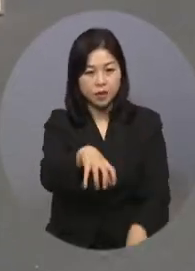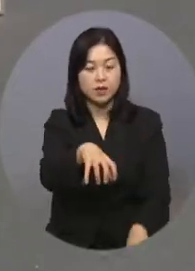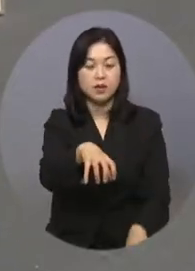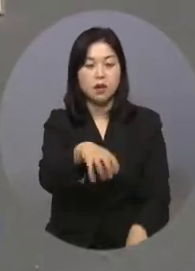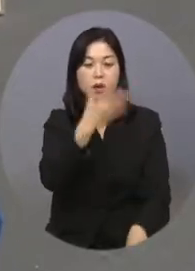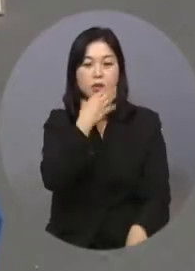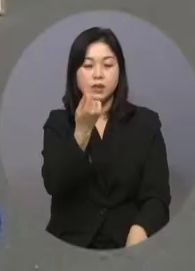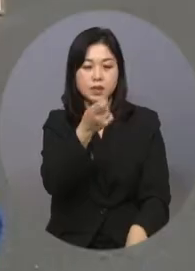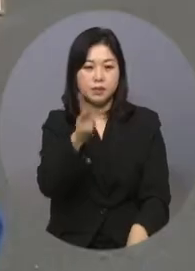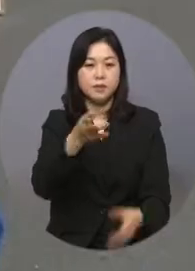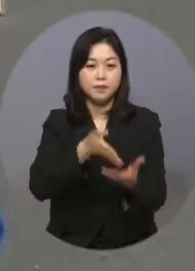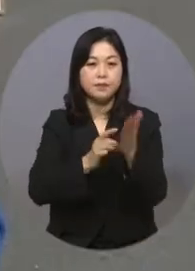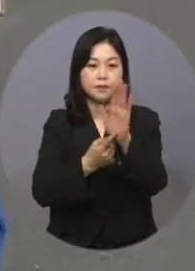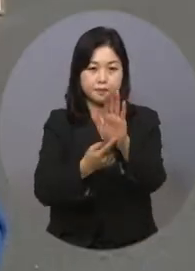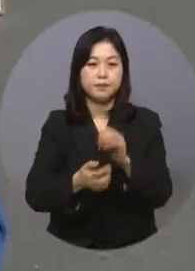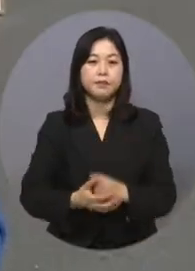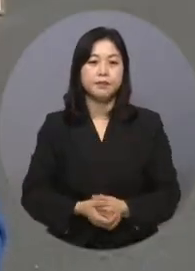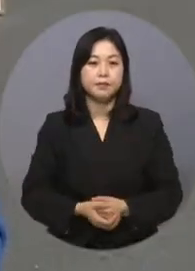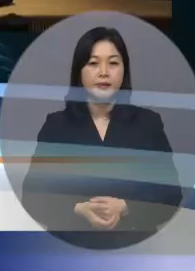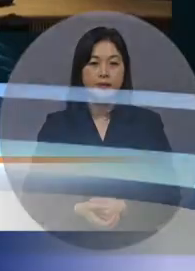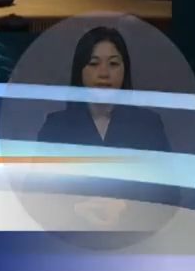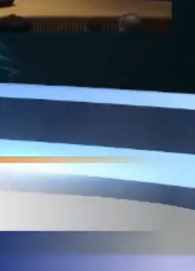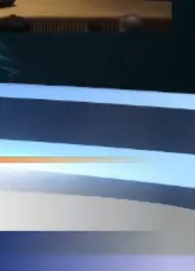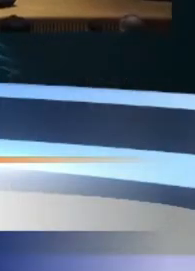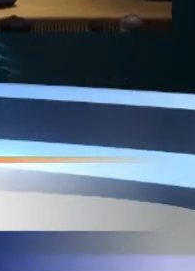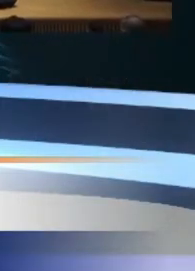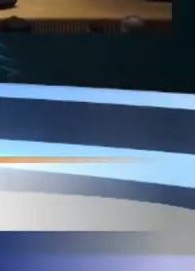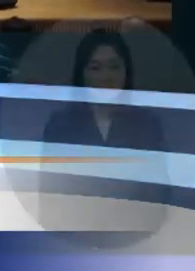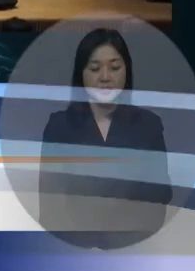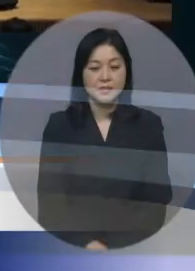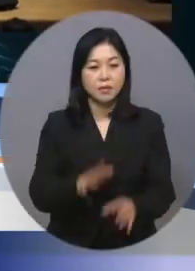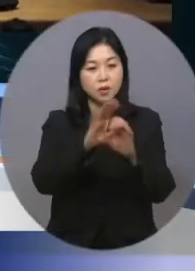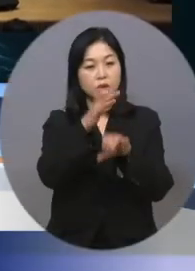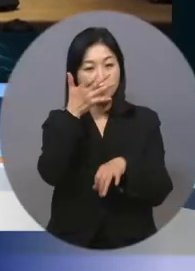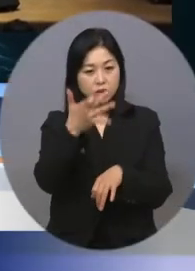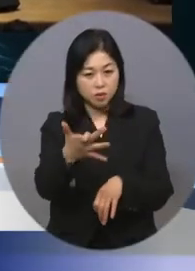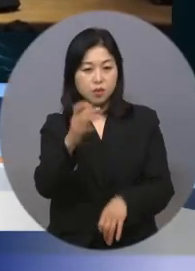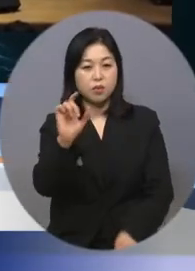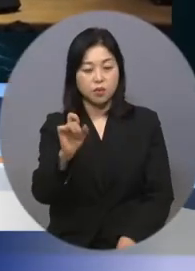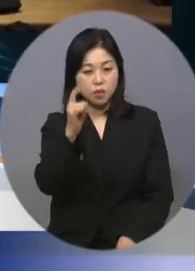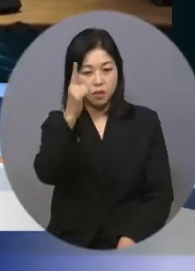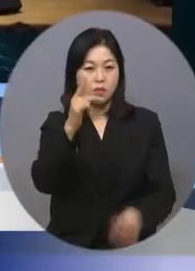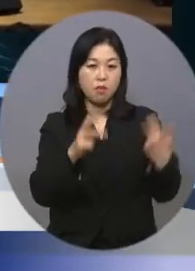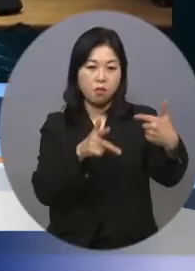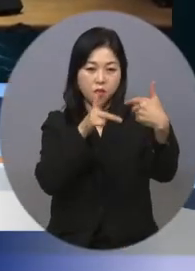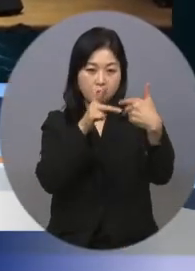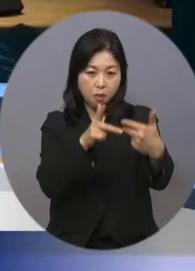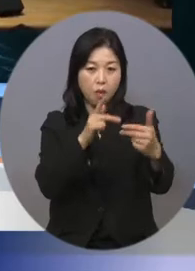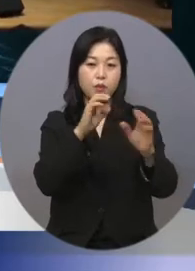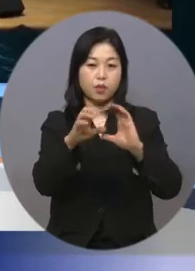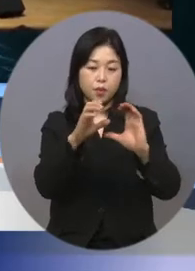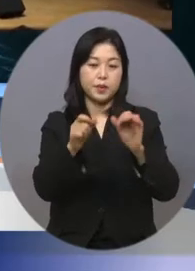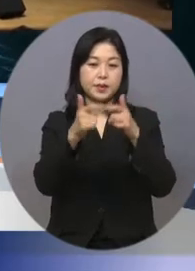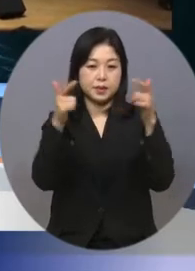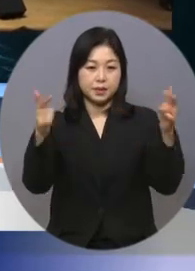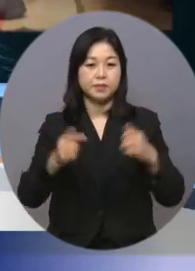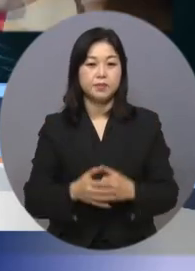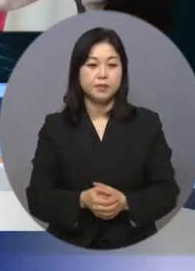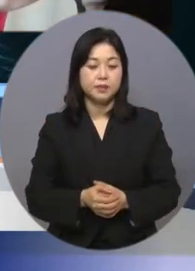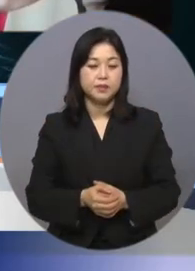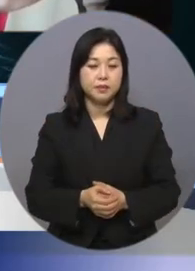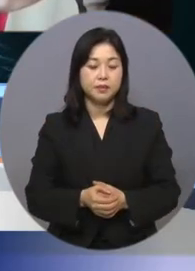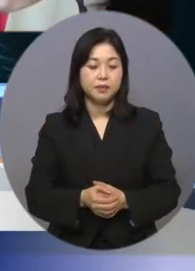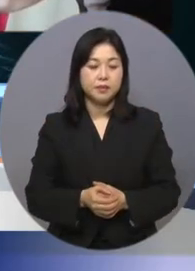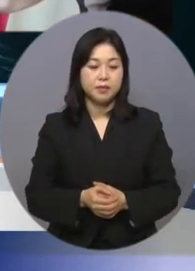복지TV 경기방송 정선입니다. 코로나19로 인해 비대면 온라인 소통이 확대되고 있는데요. 팬데믹